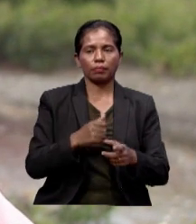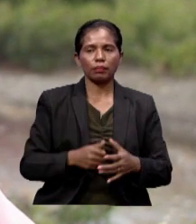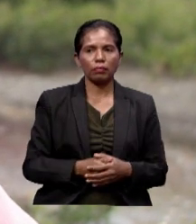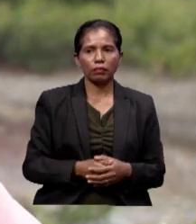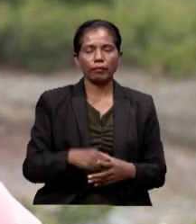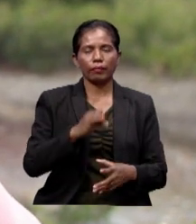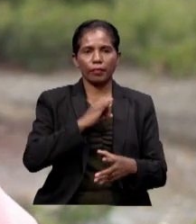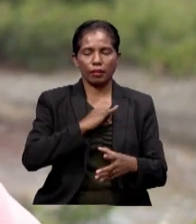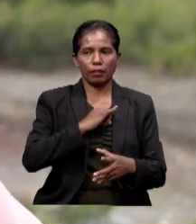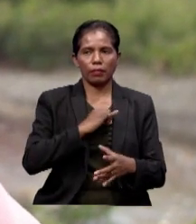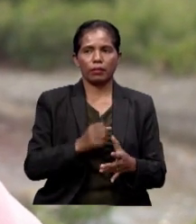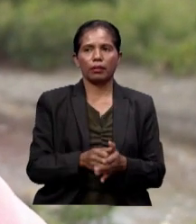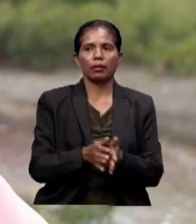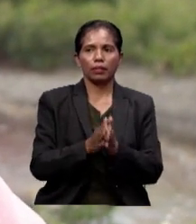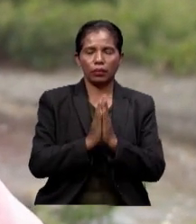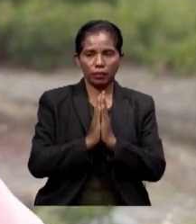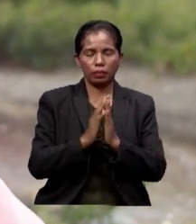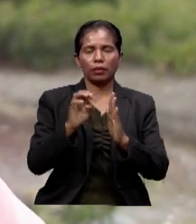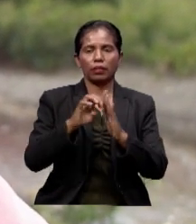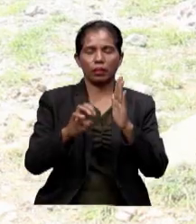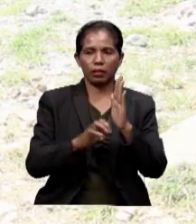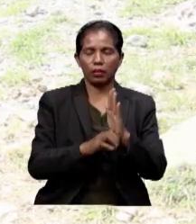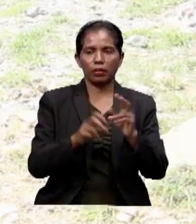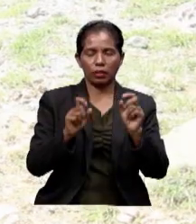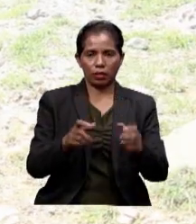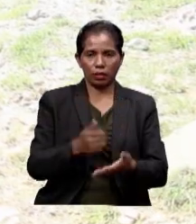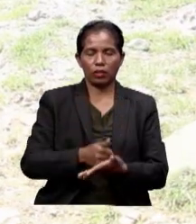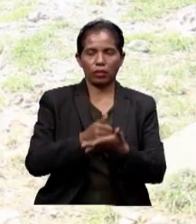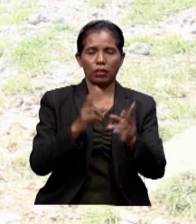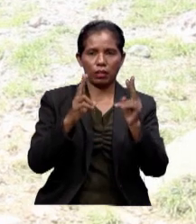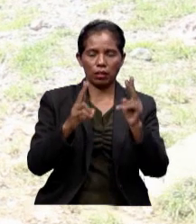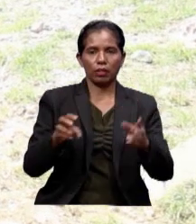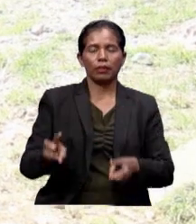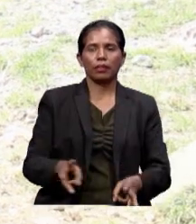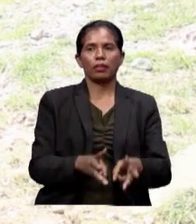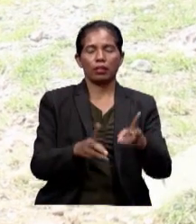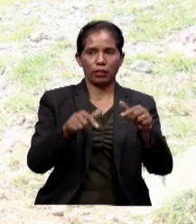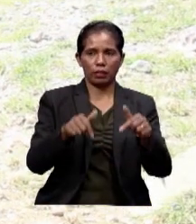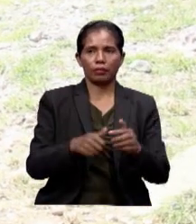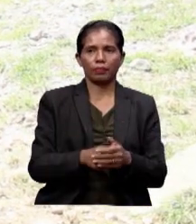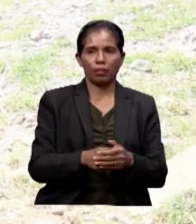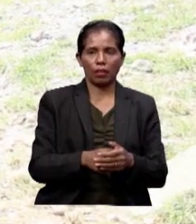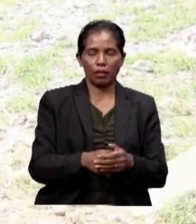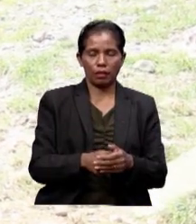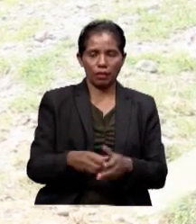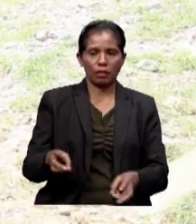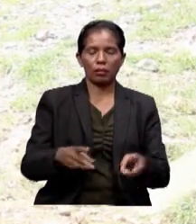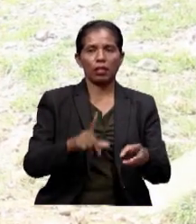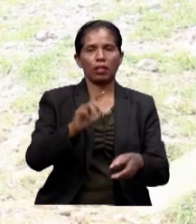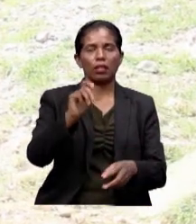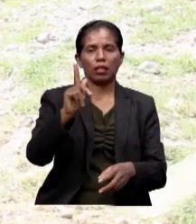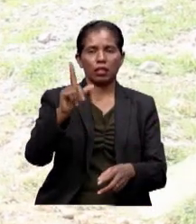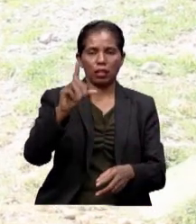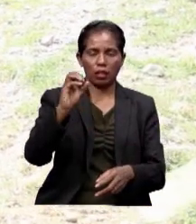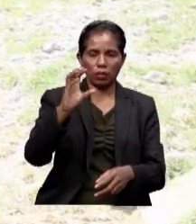au usuba istaru ting tang matang lalai sistra dia ne tamba istra dia da sai balak lon maka ita hare ni ko ni sama ka